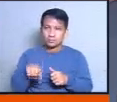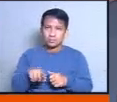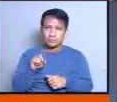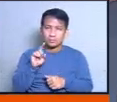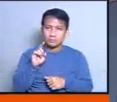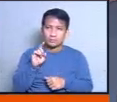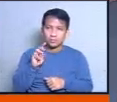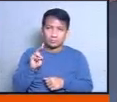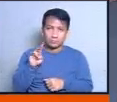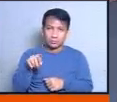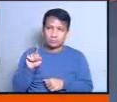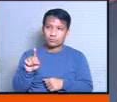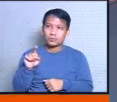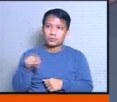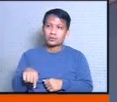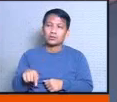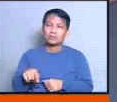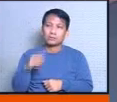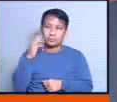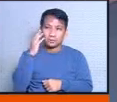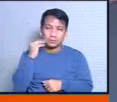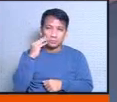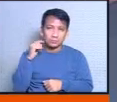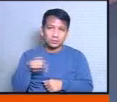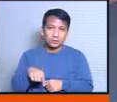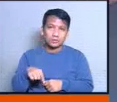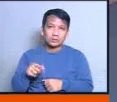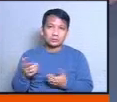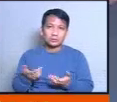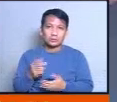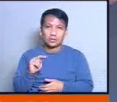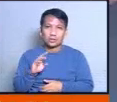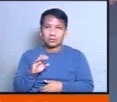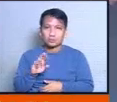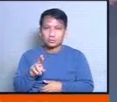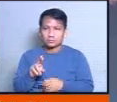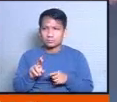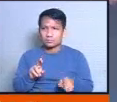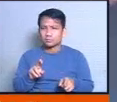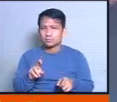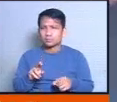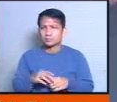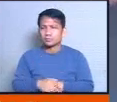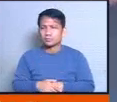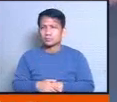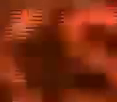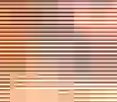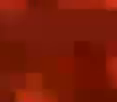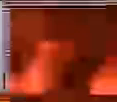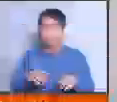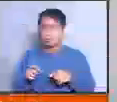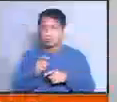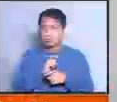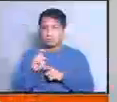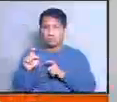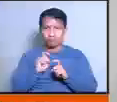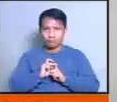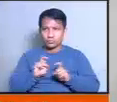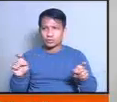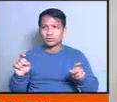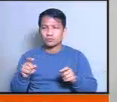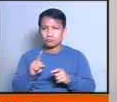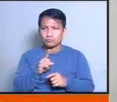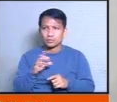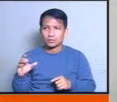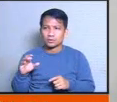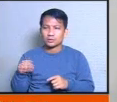isang magnitude 7.1 na pagyanig ang mararanasan na sa Metro Manila. Binanggit sa viral text sa may 100 kilometer